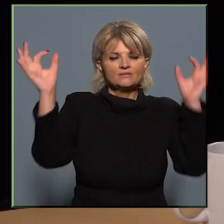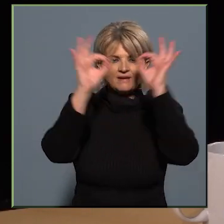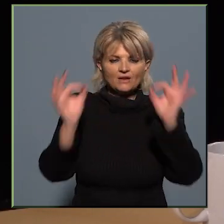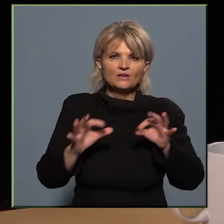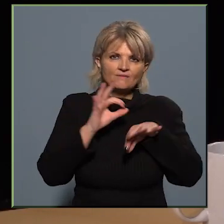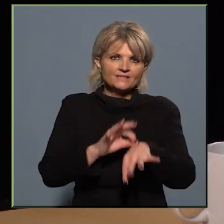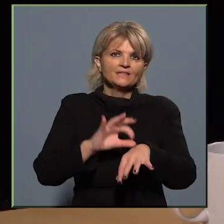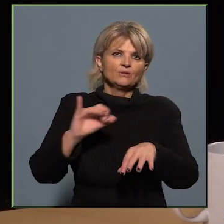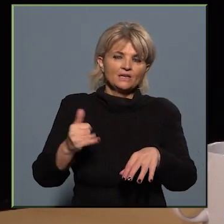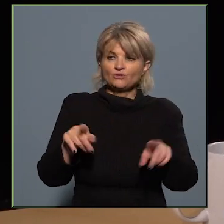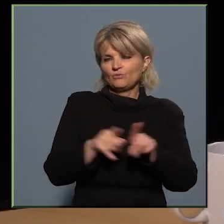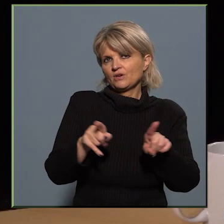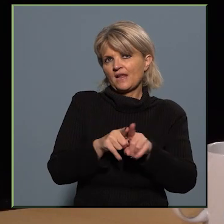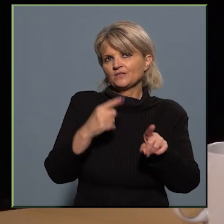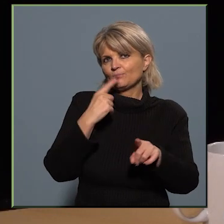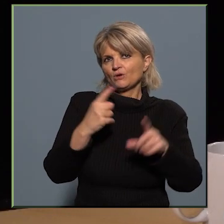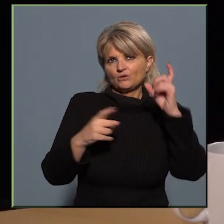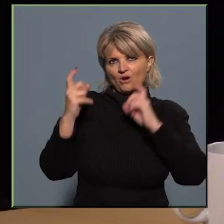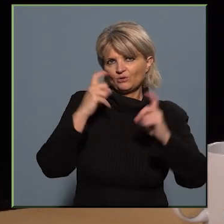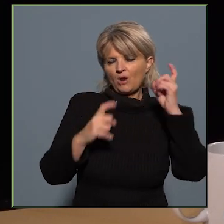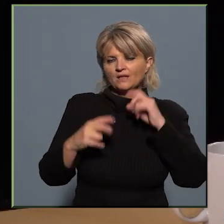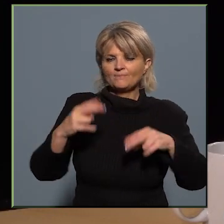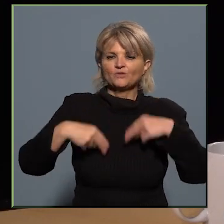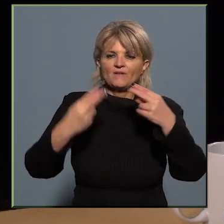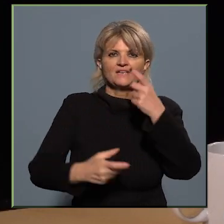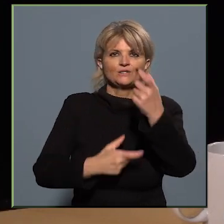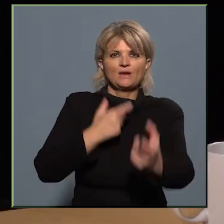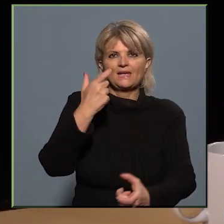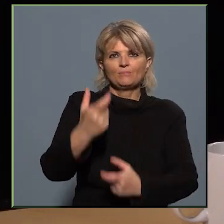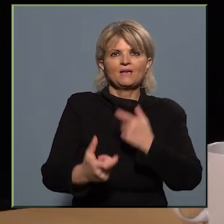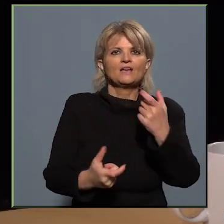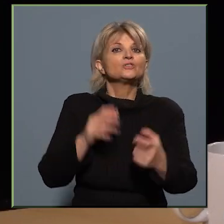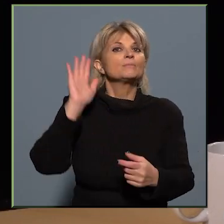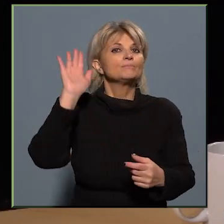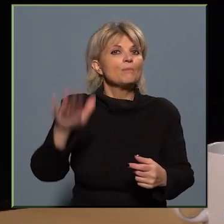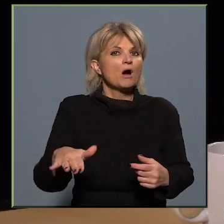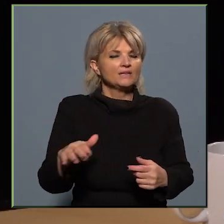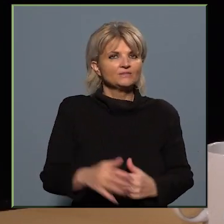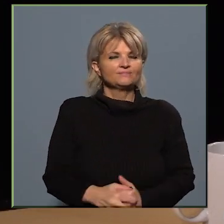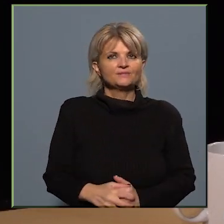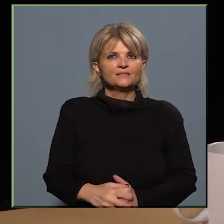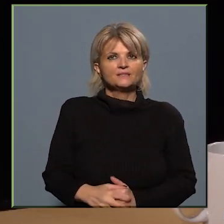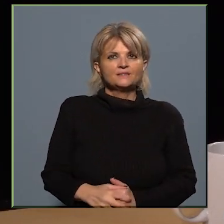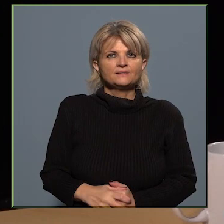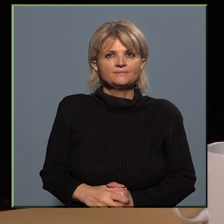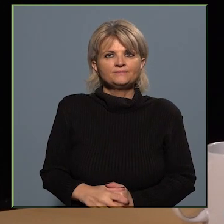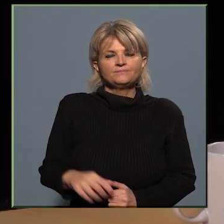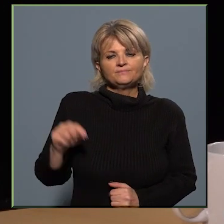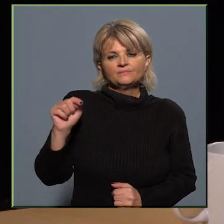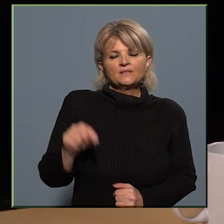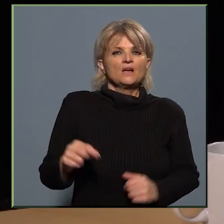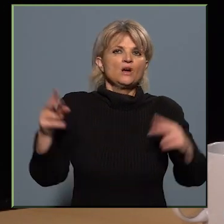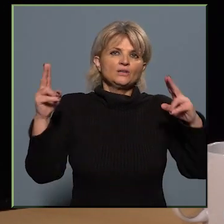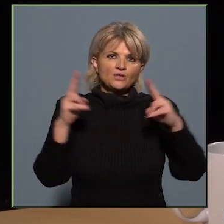is megfogalmazták ezt a gondolatot, úgyhogy a következő lépés majd ennek a a